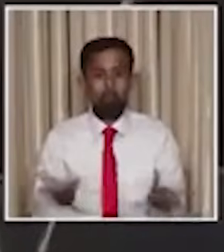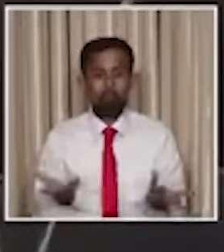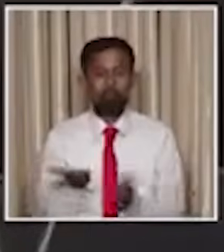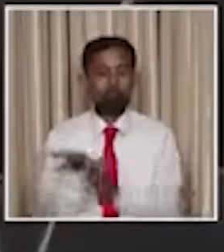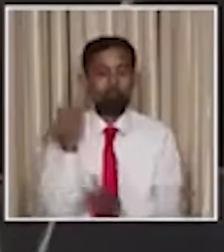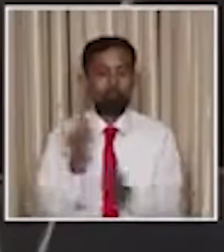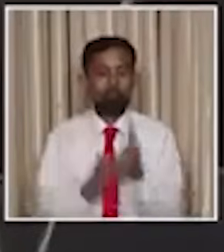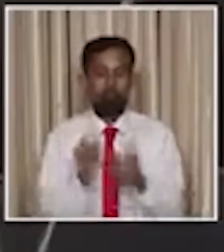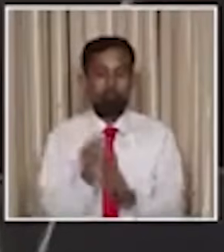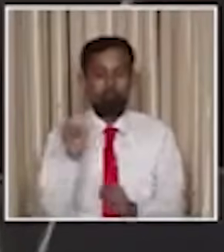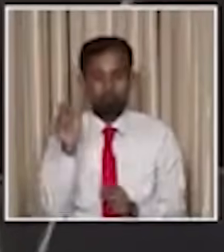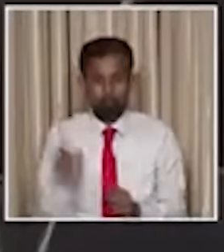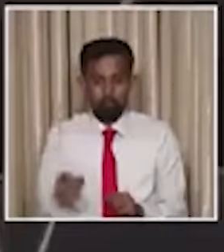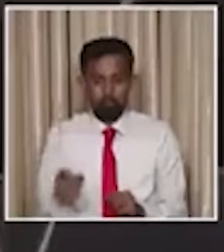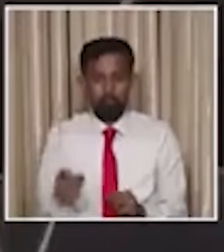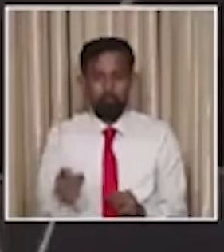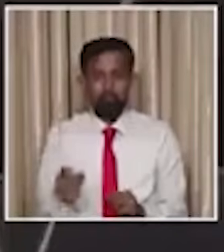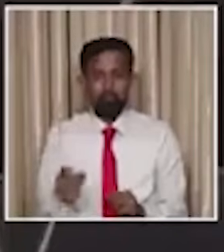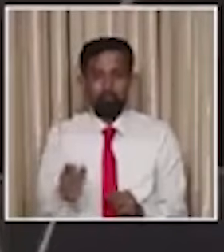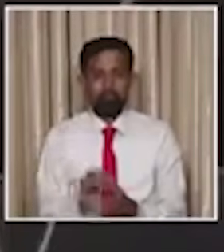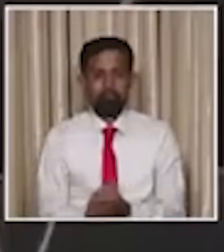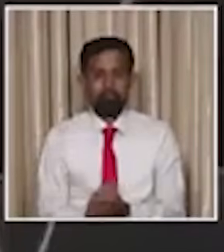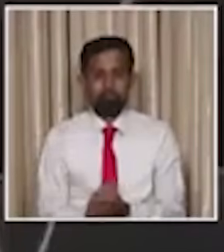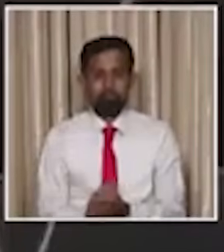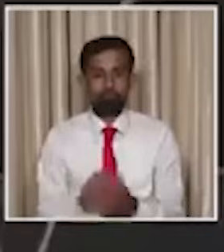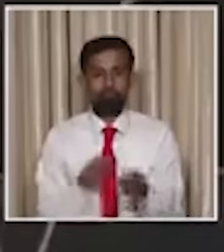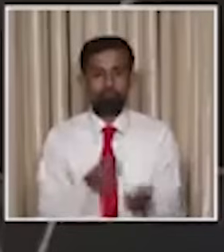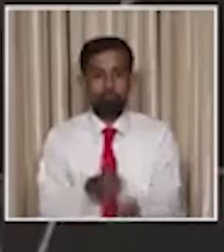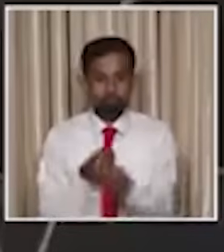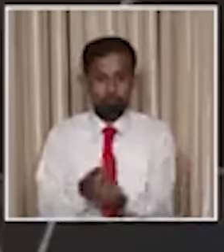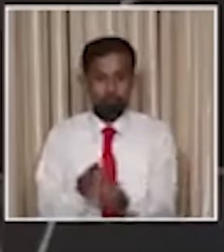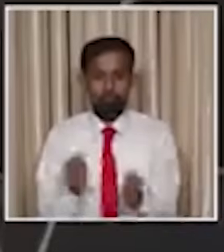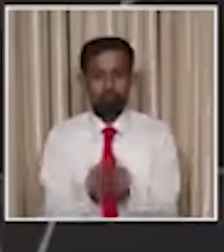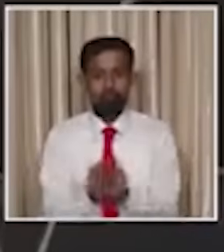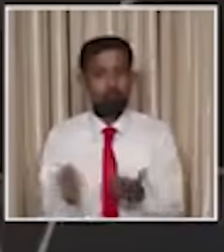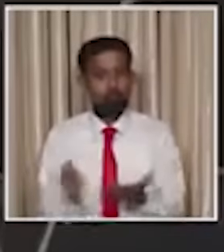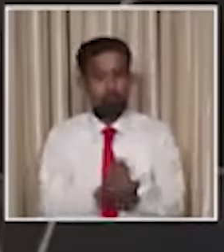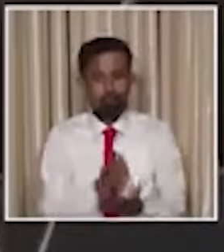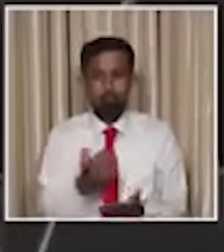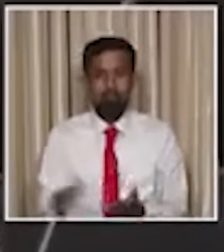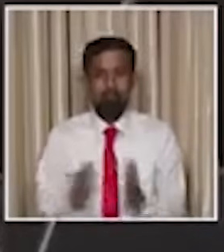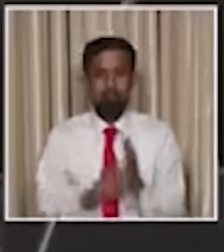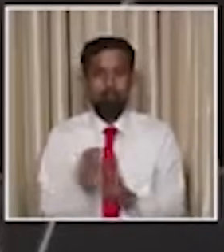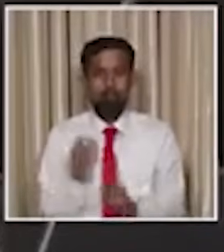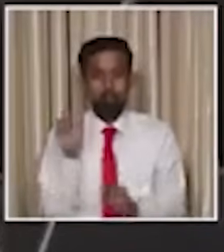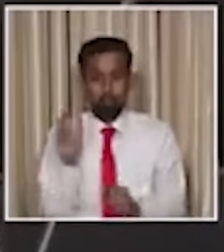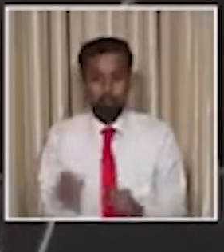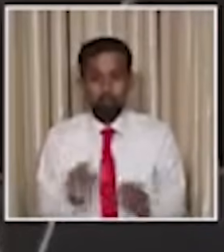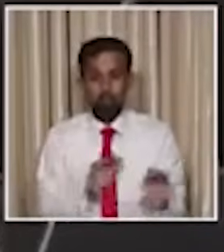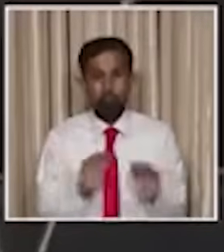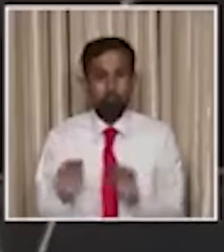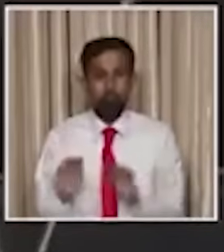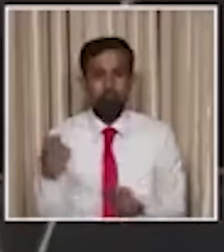விவசாயத்துறையை நாசமாக்கி அந்த அமைச்சர் இங்கு வந்து அதற்குரிய மூடியை தொப்பியை தங்களுடைய ஜனாதிபதி கோட்டாபே ராஜபக்சவுக்கு போட்டுவிட்டு